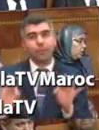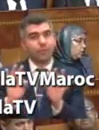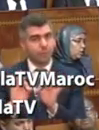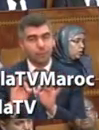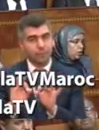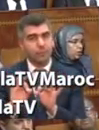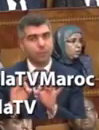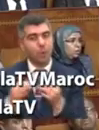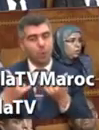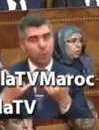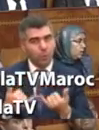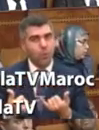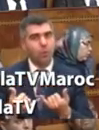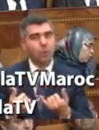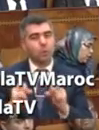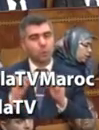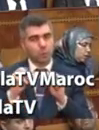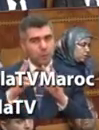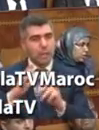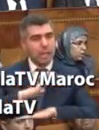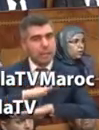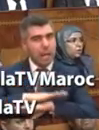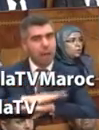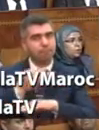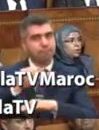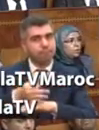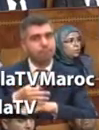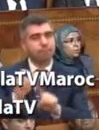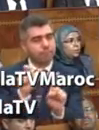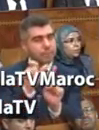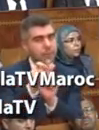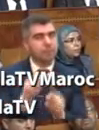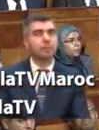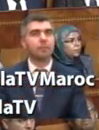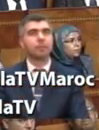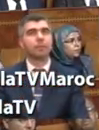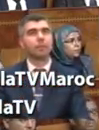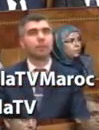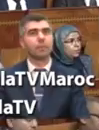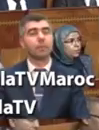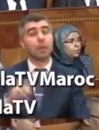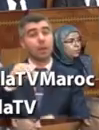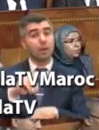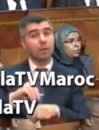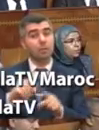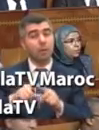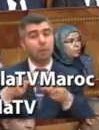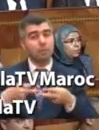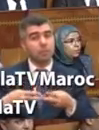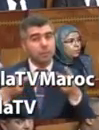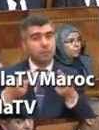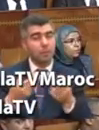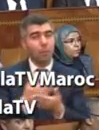المنطق حاليا اللي فيه ضوابط قانونية وآليات ديال الضبط، وكنطلقوا من واحد الزمن ديال الفراغ ديال